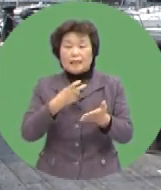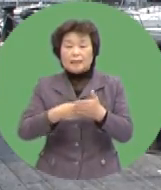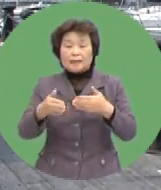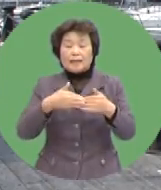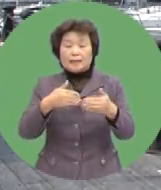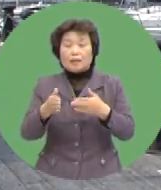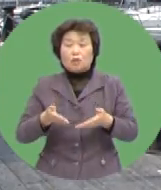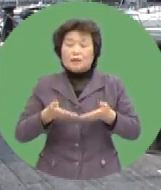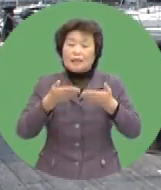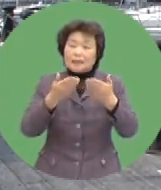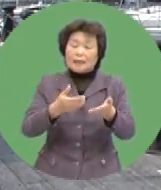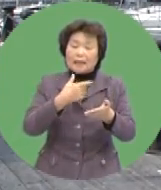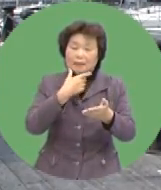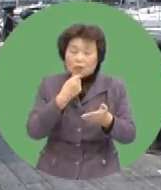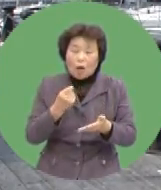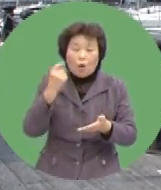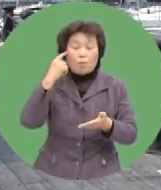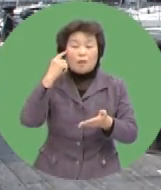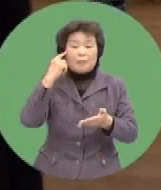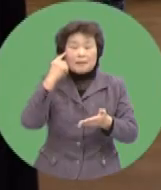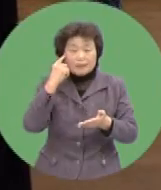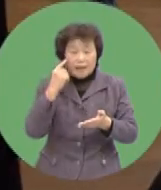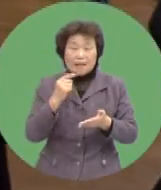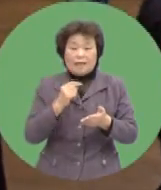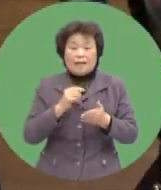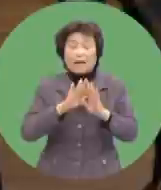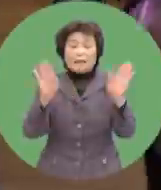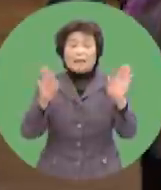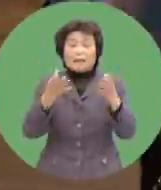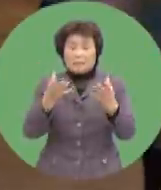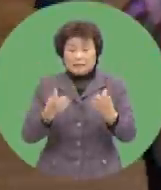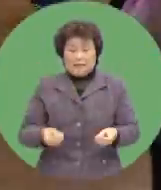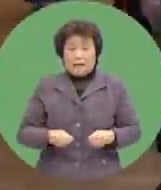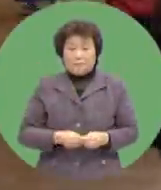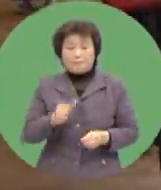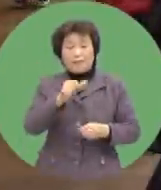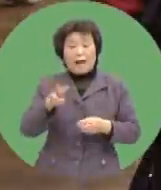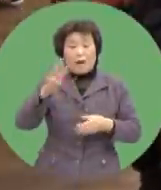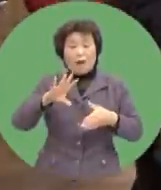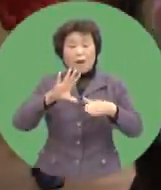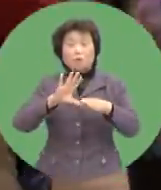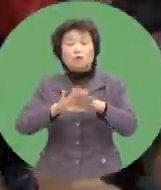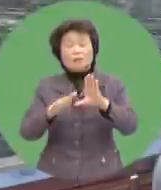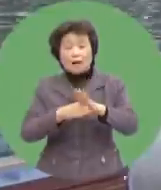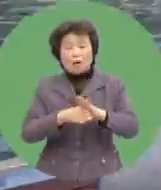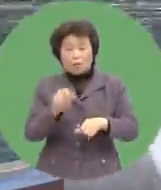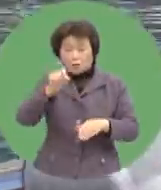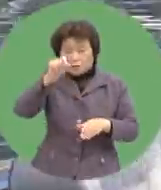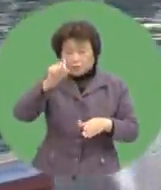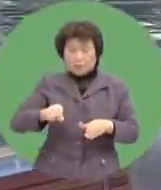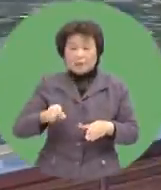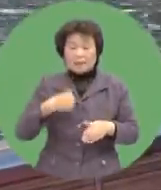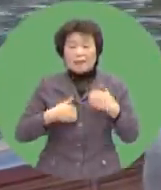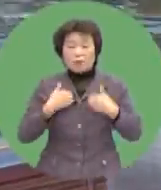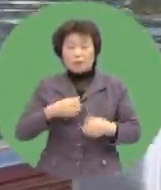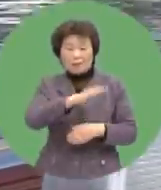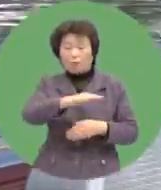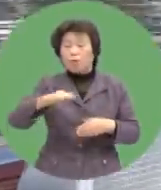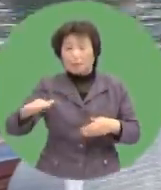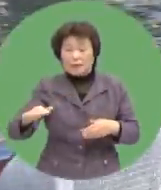こうした試みも今回開催をいたしまして、 阿波文化を存分に楽しんだ子どもたち、